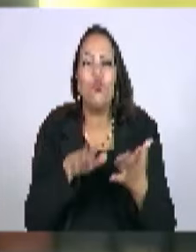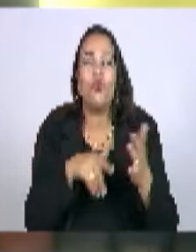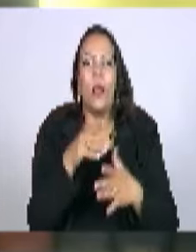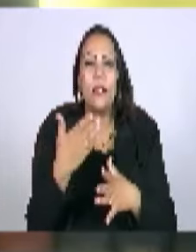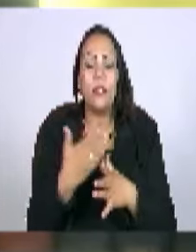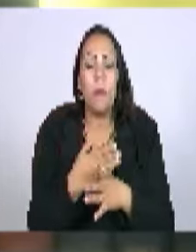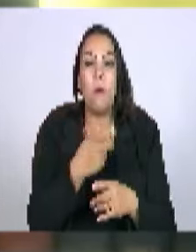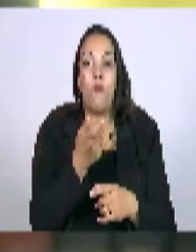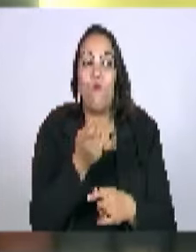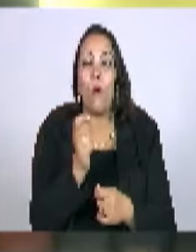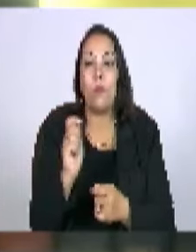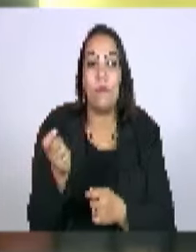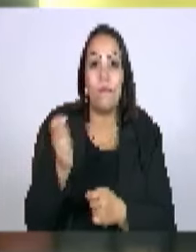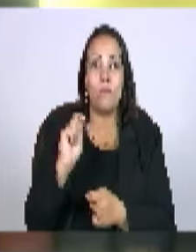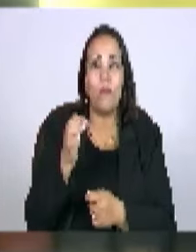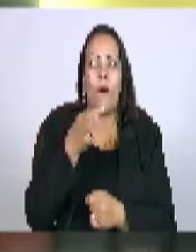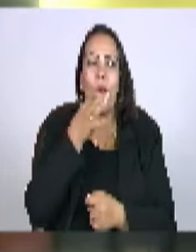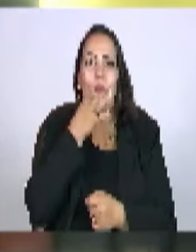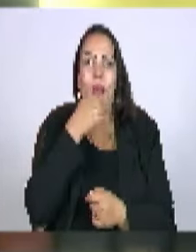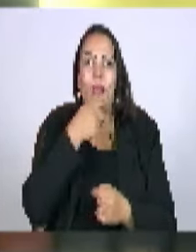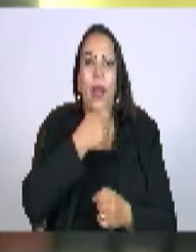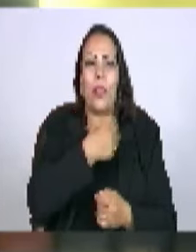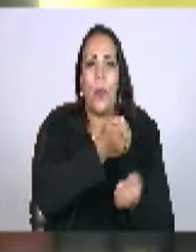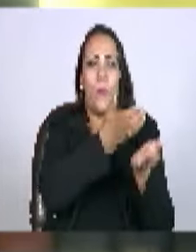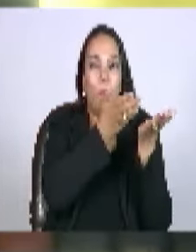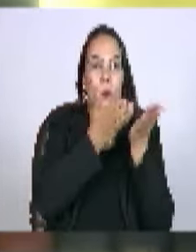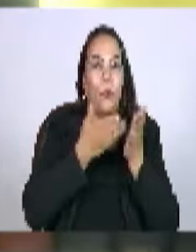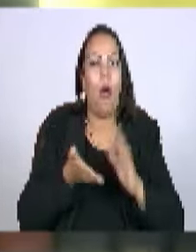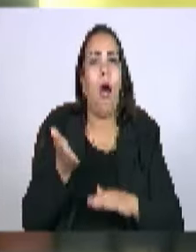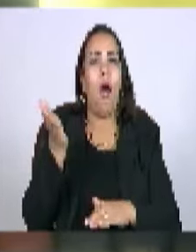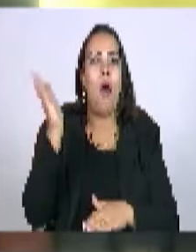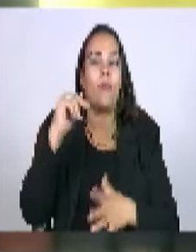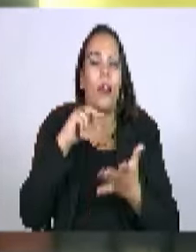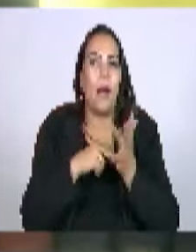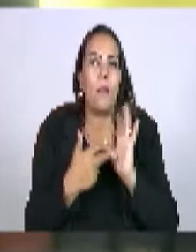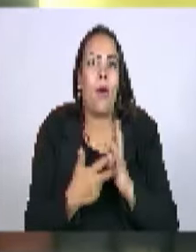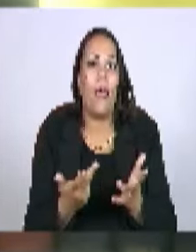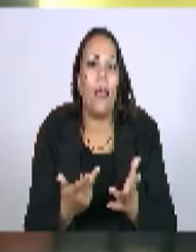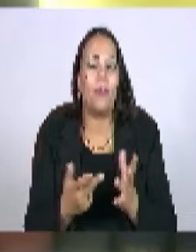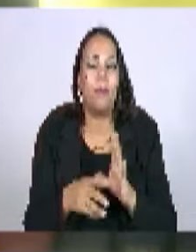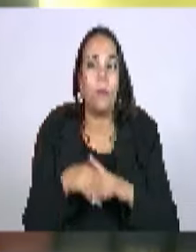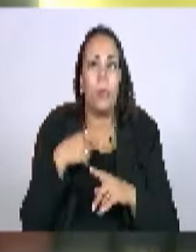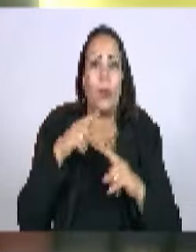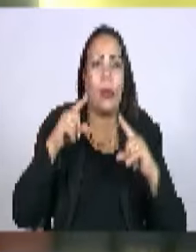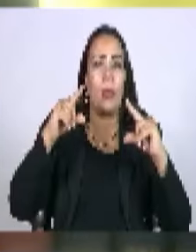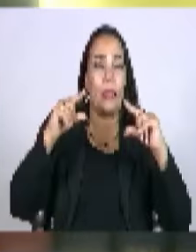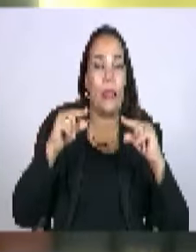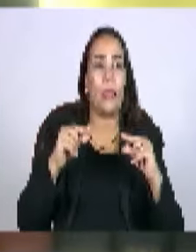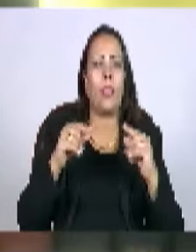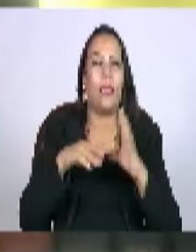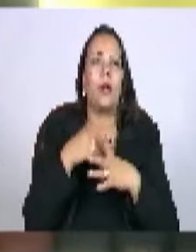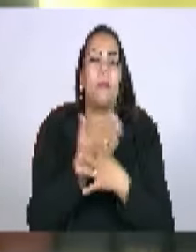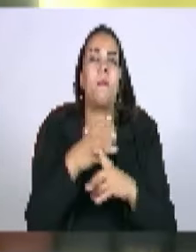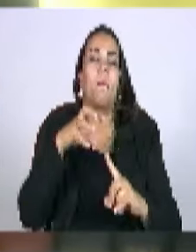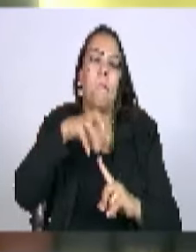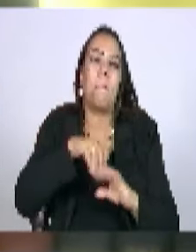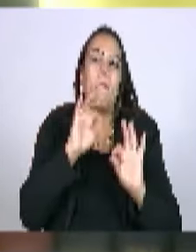لك انت لما تضغط النفقات بتاعتك والانفاق الاستثماري ده هؤد ان انت ايه تسيطر